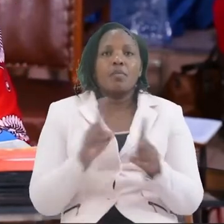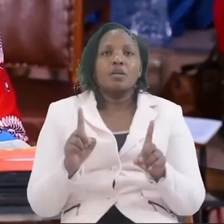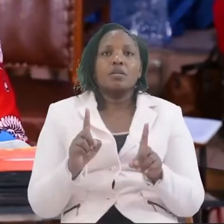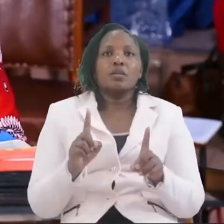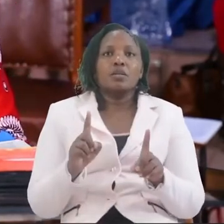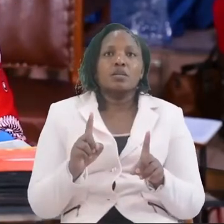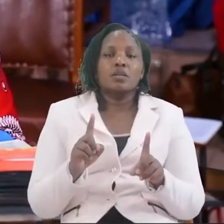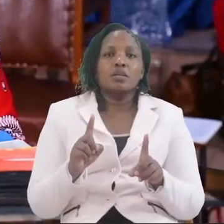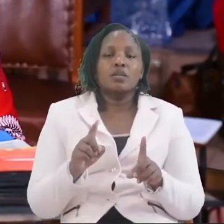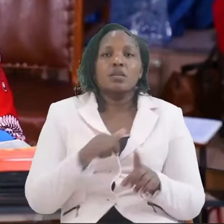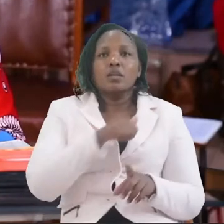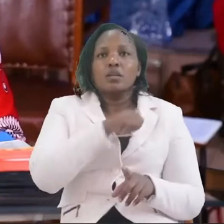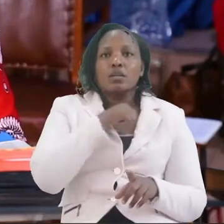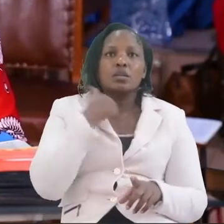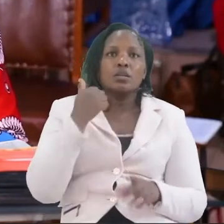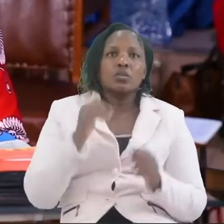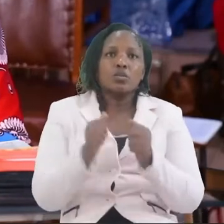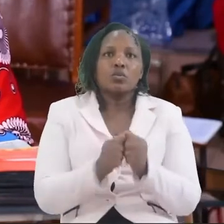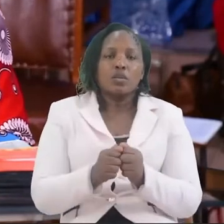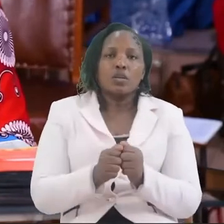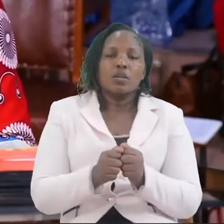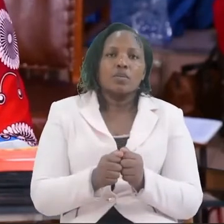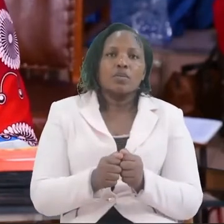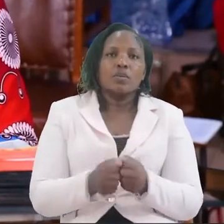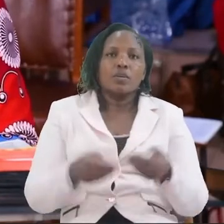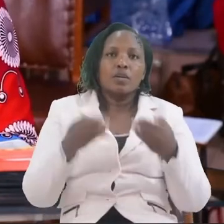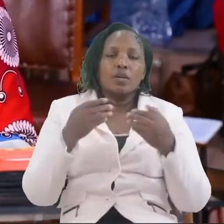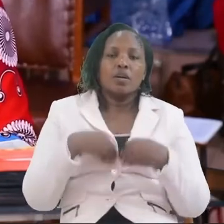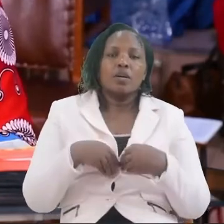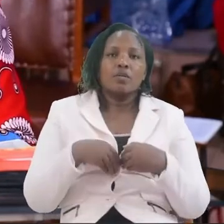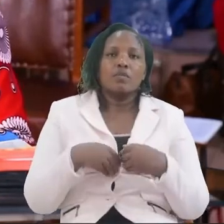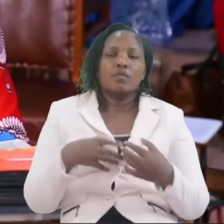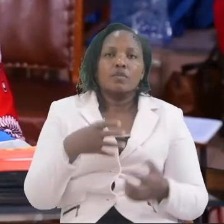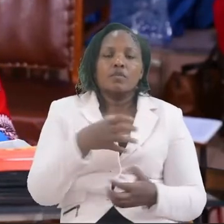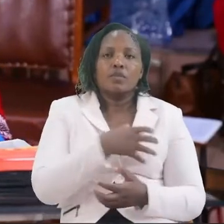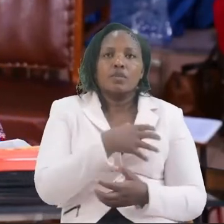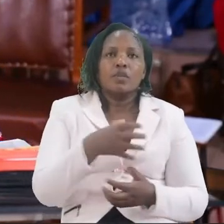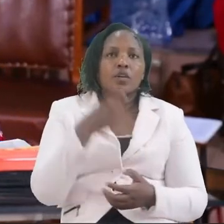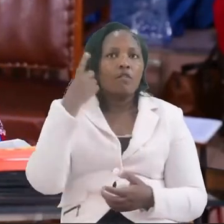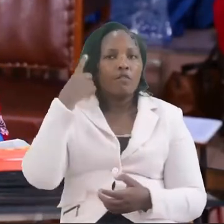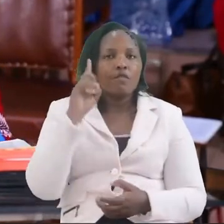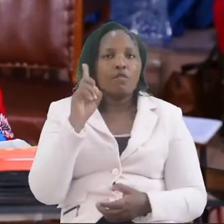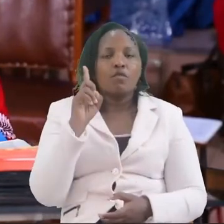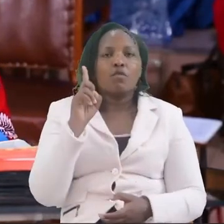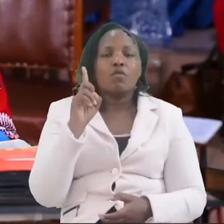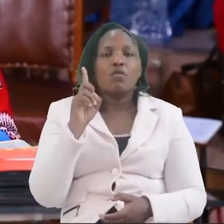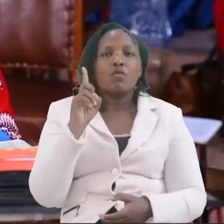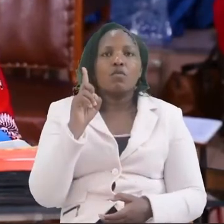Walakini utaua pamoja na kulithi ni faida kubwa.